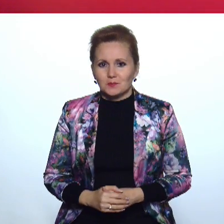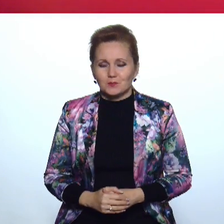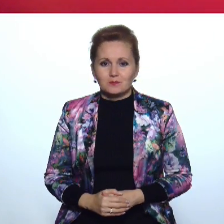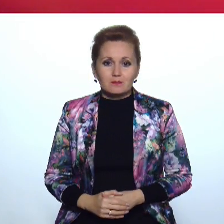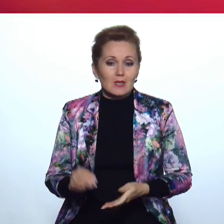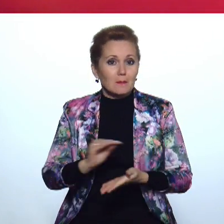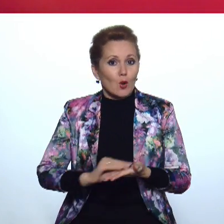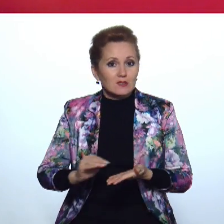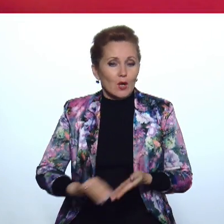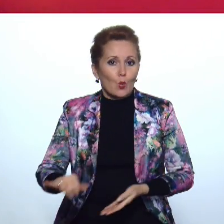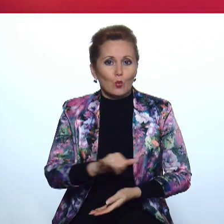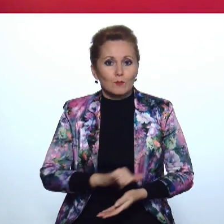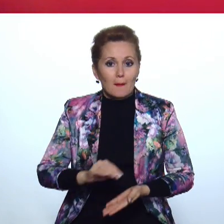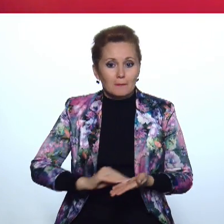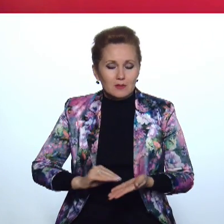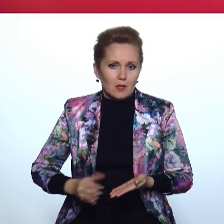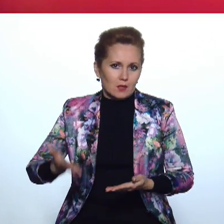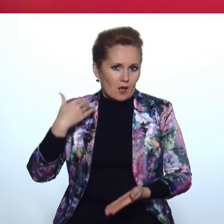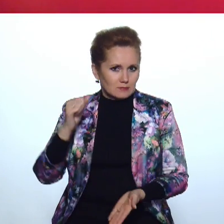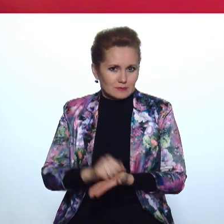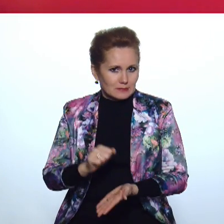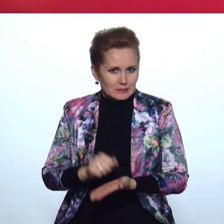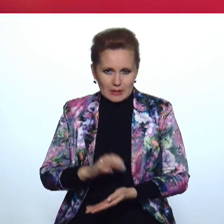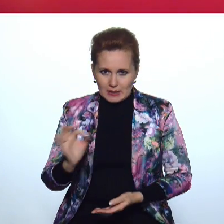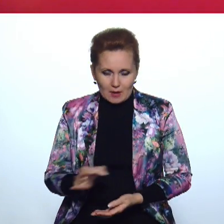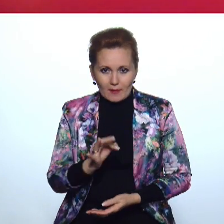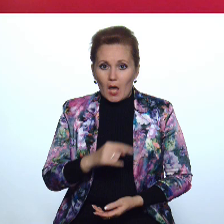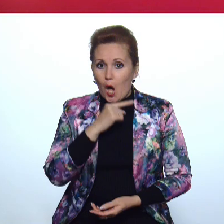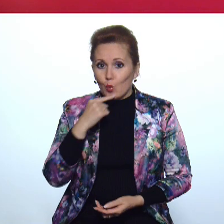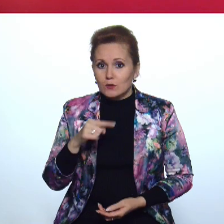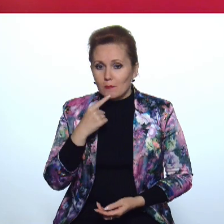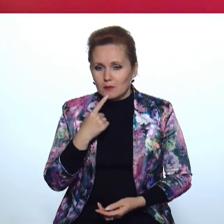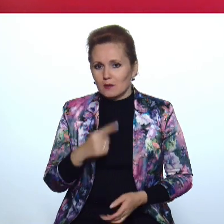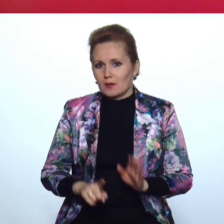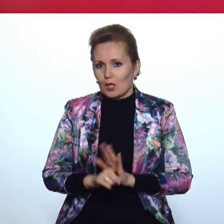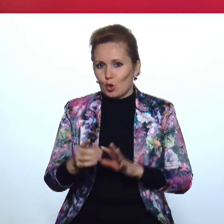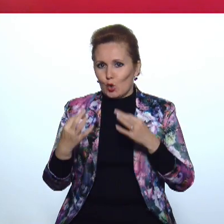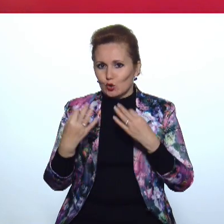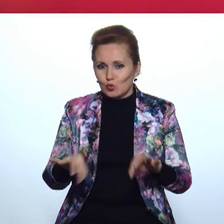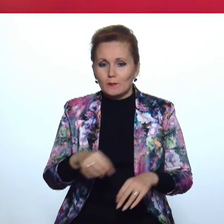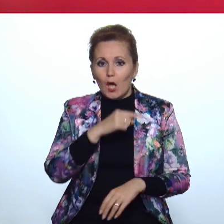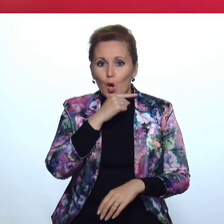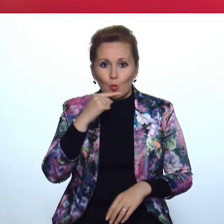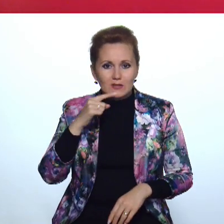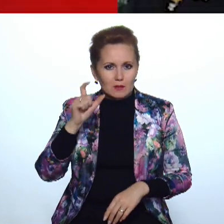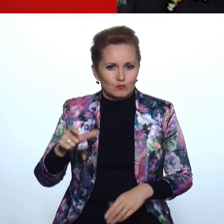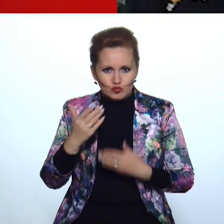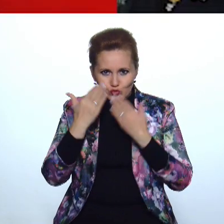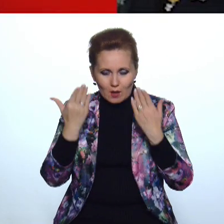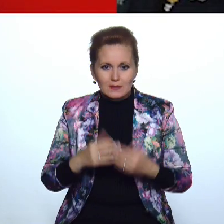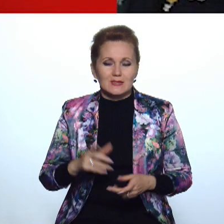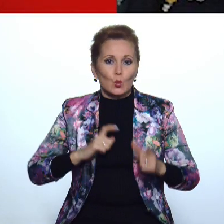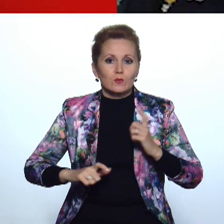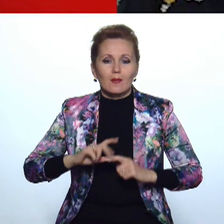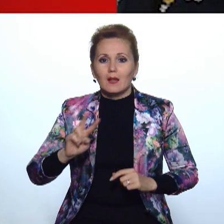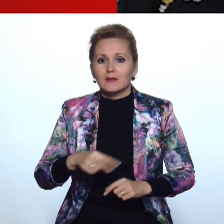Произведения удмуртских писателей, ранее никогда не издаваемых на русском языке, стали доступны и русскоязычному читателю. Студенты